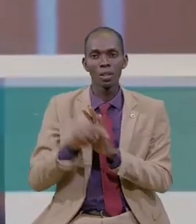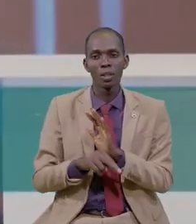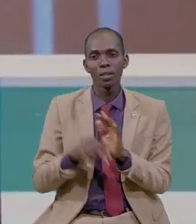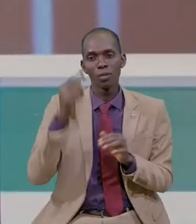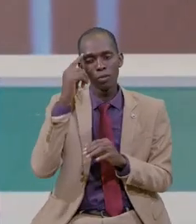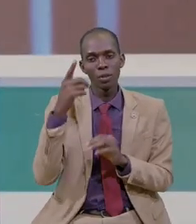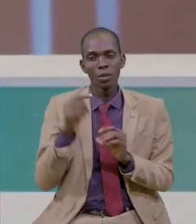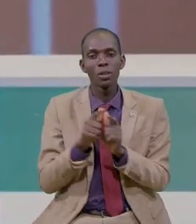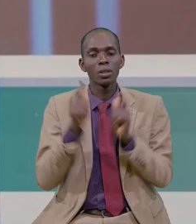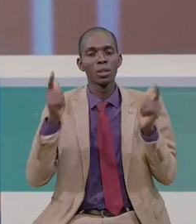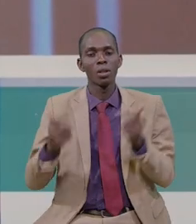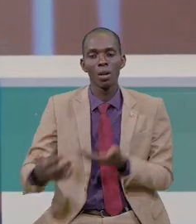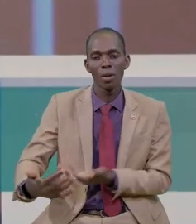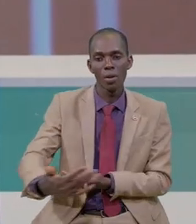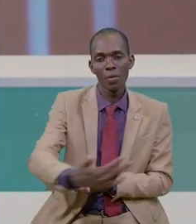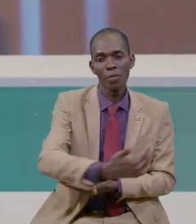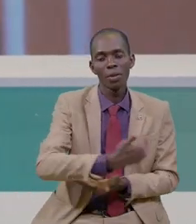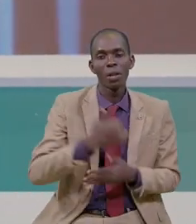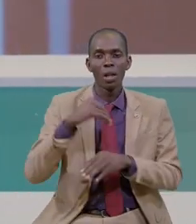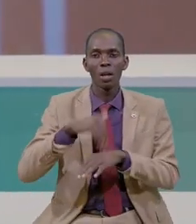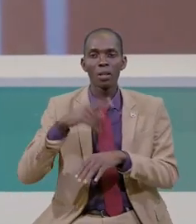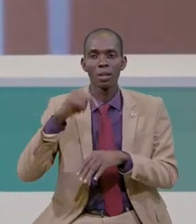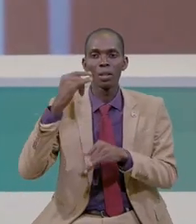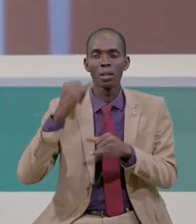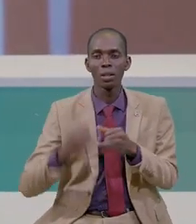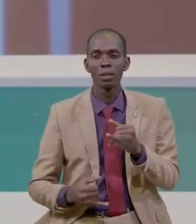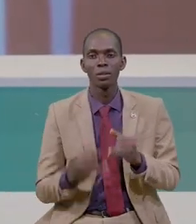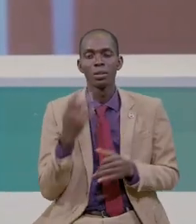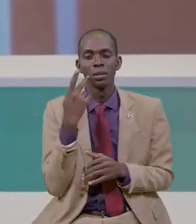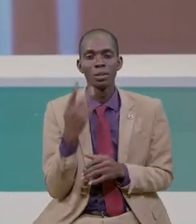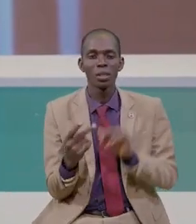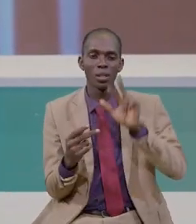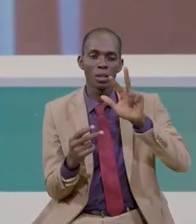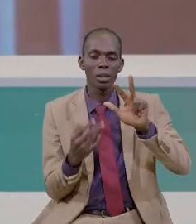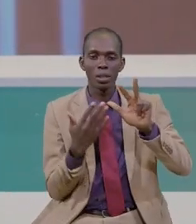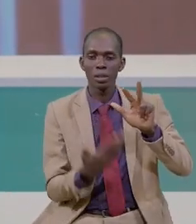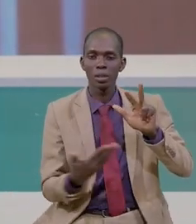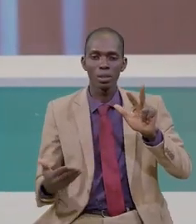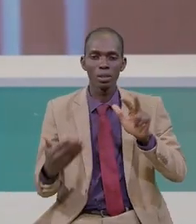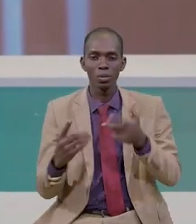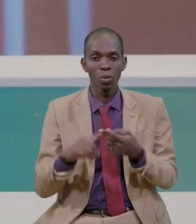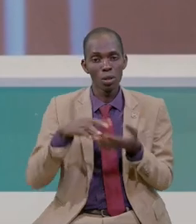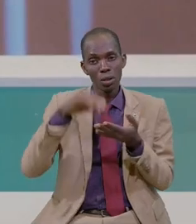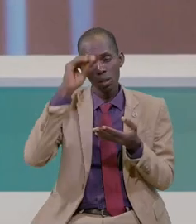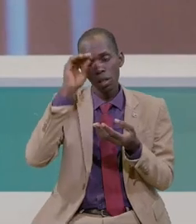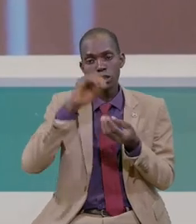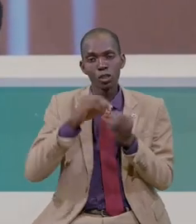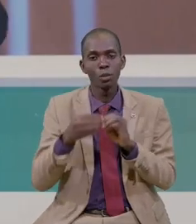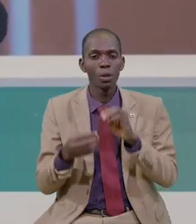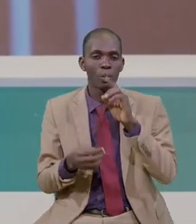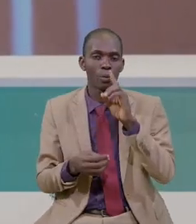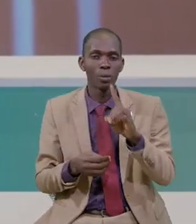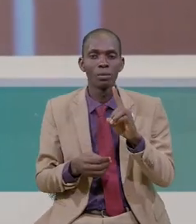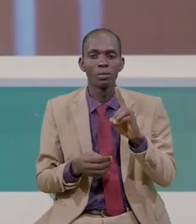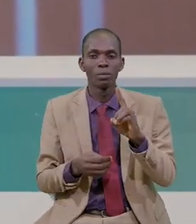grande moisson à la fin. Voyons trois points. Premièrement,